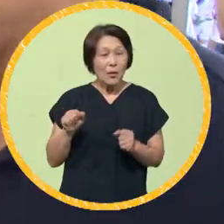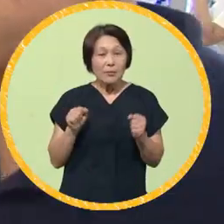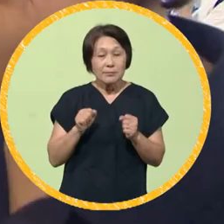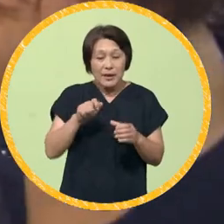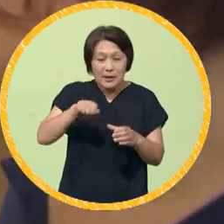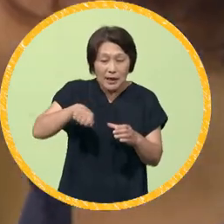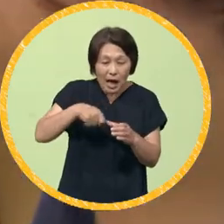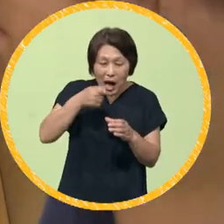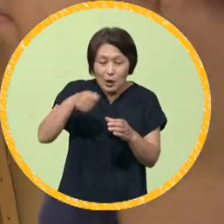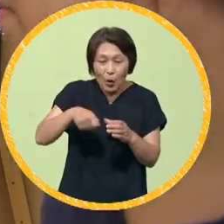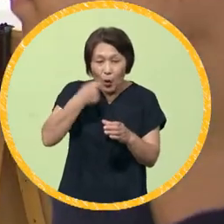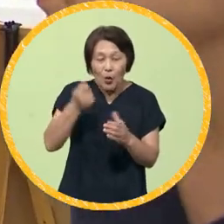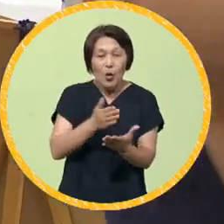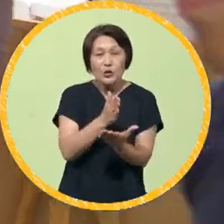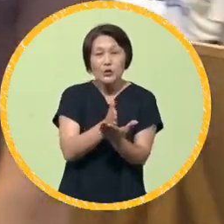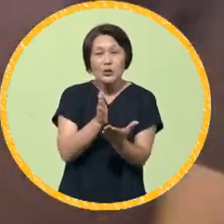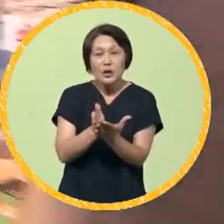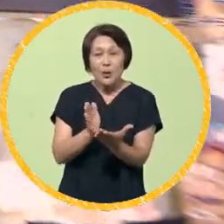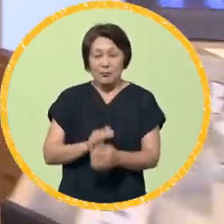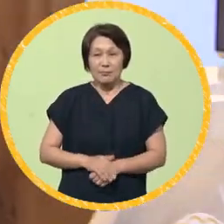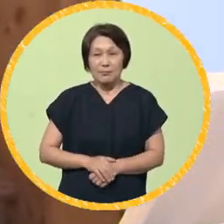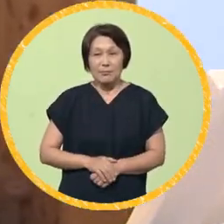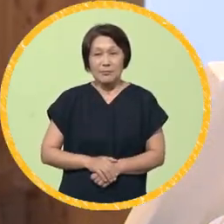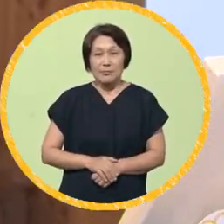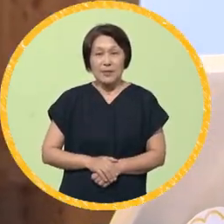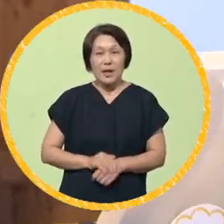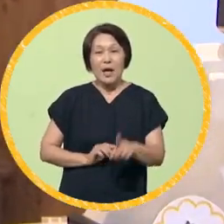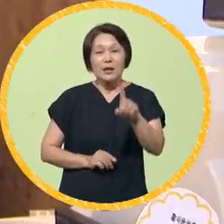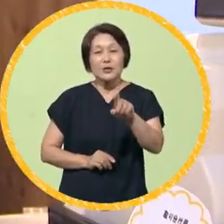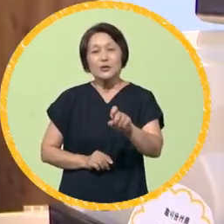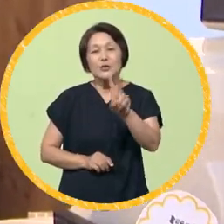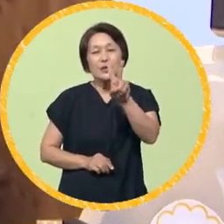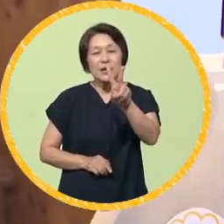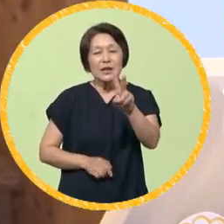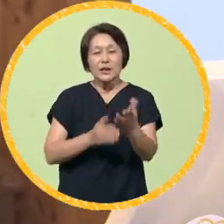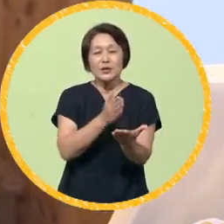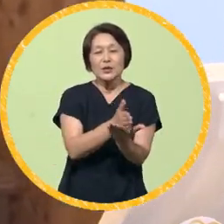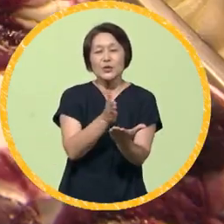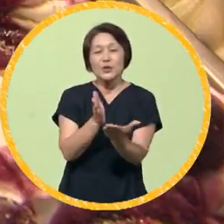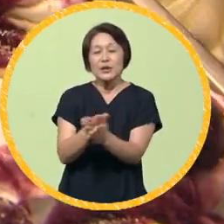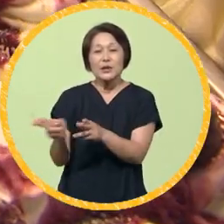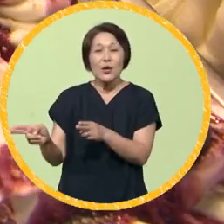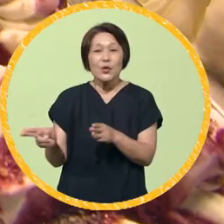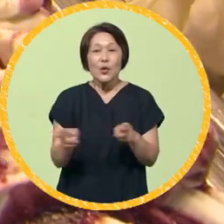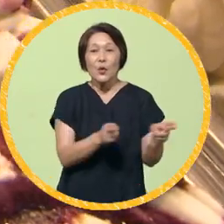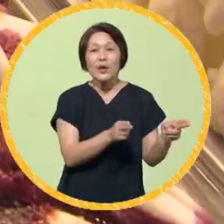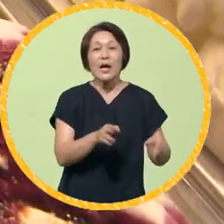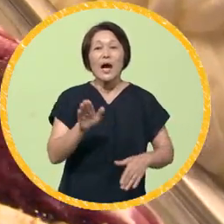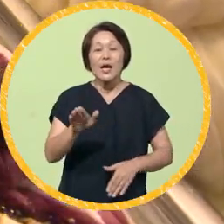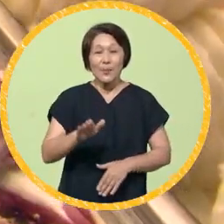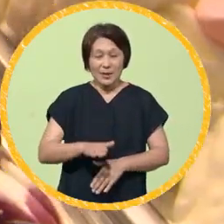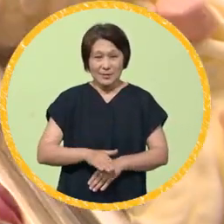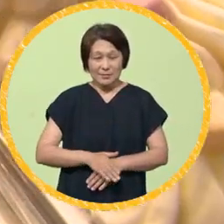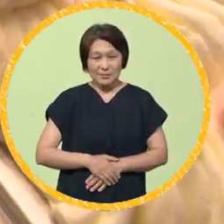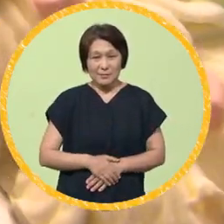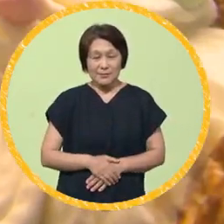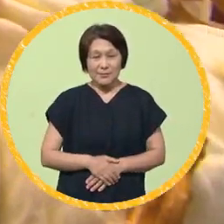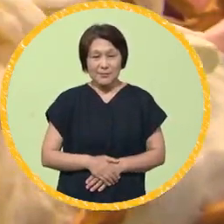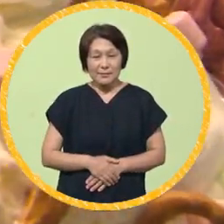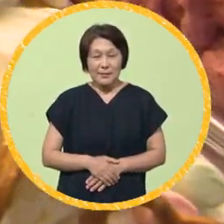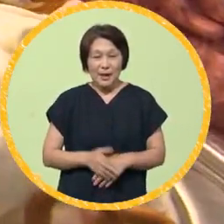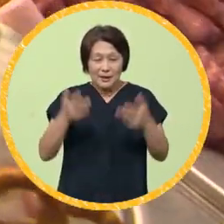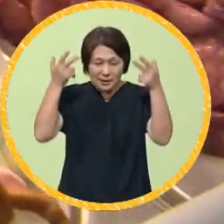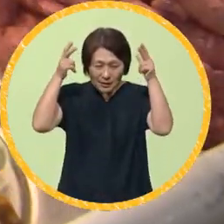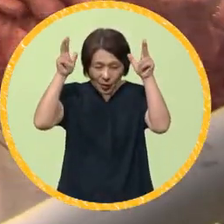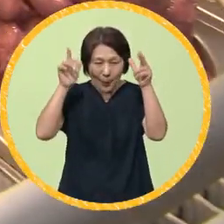何種類くらいジェラートがあるんですか。 そうです、常時12種類をご用意してます。 12種類、 はい、 わー、チョッパーの